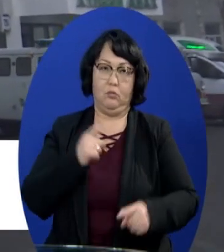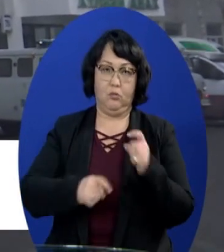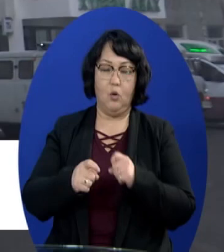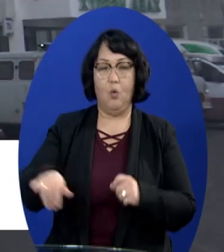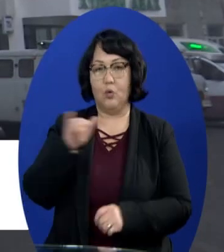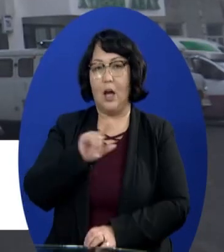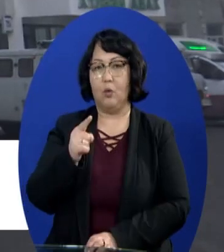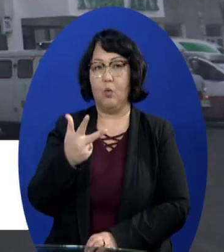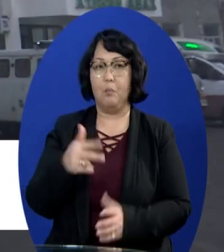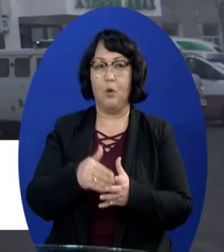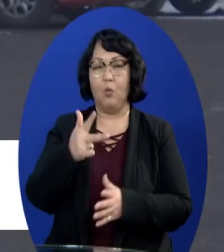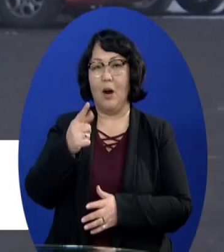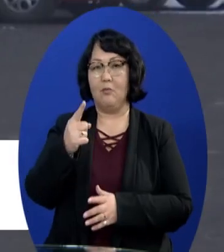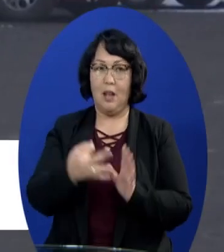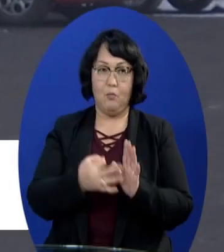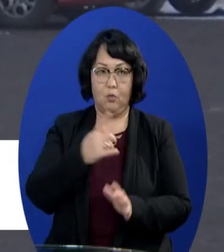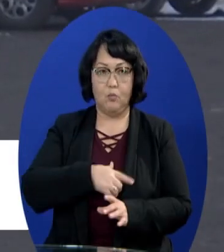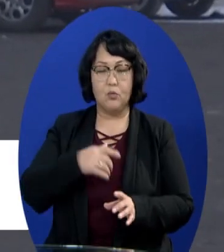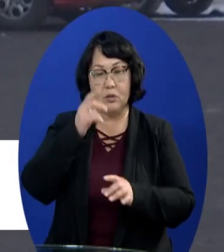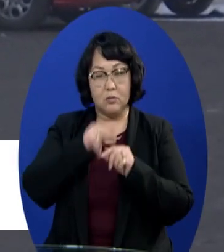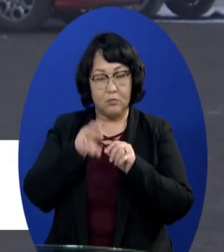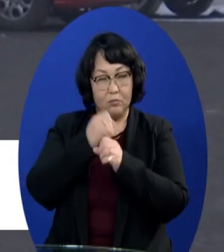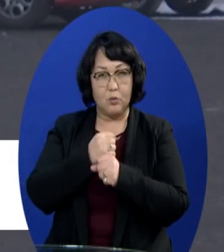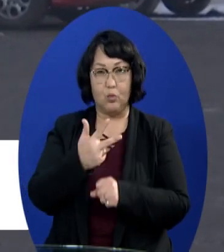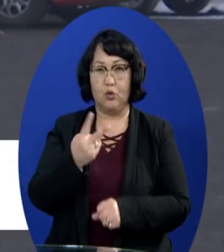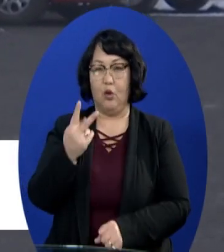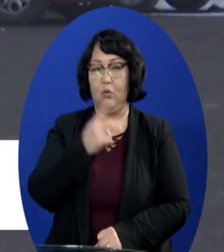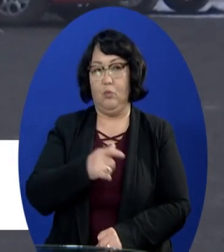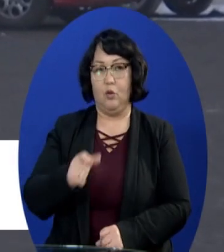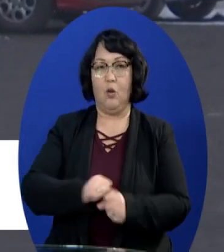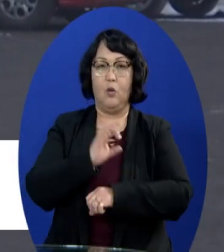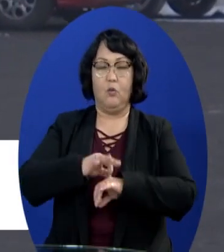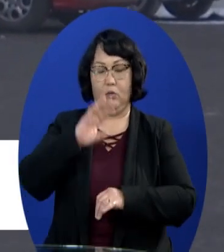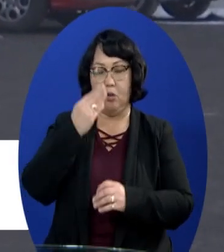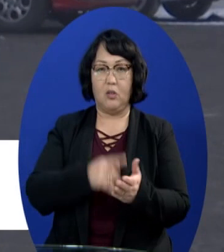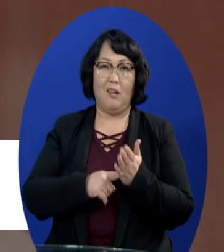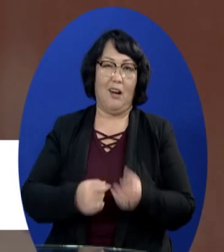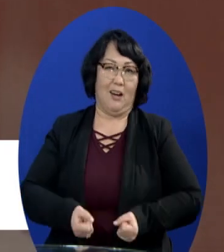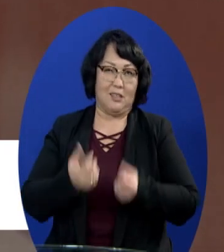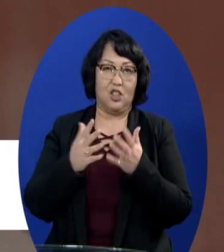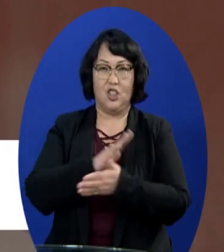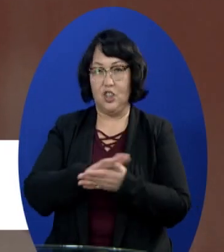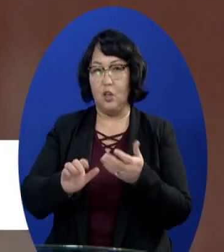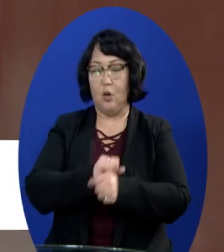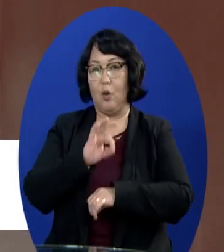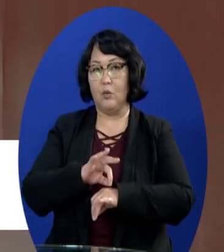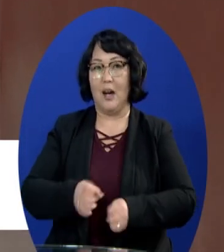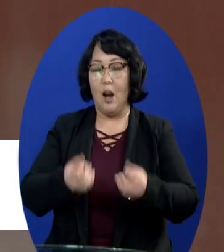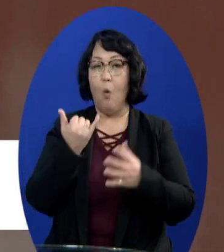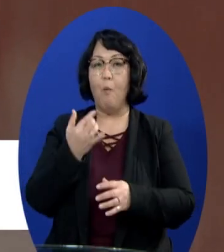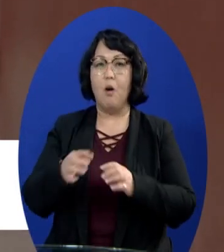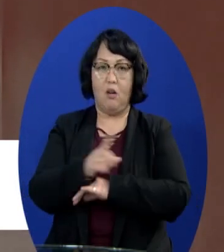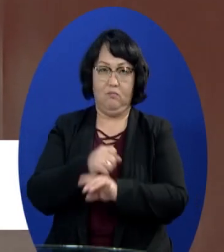хэмжээнд 13318 хүнд сорьцын шинжилгээ хийхэд 32 хүнээс коронавирусын халдвар илэрсэн. Шинээр илэрсэн тохиолдлууд бүгд Улаанбаатар